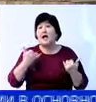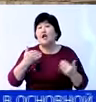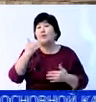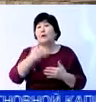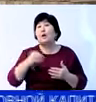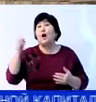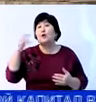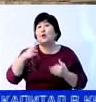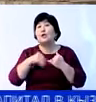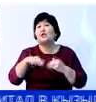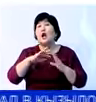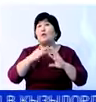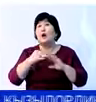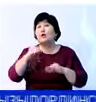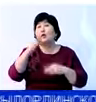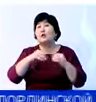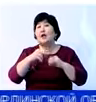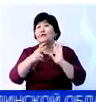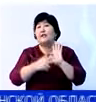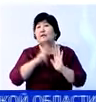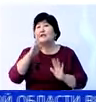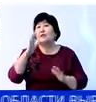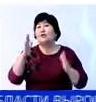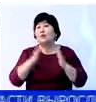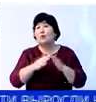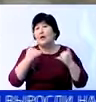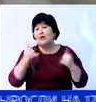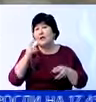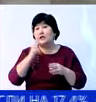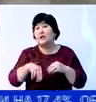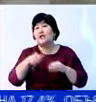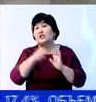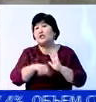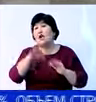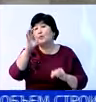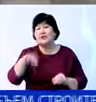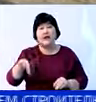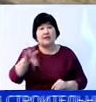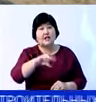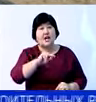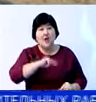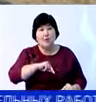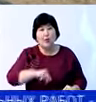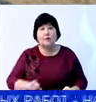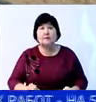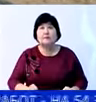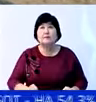программы «Нурлы жер» в поселке строится 18-квартирный дом. На сегодня завершено 60% всех работ.